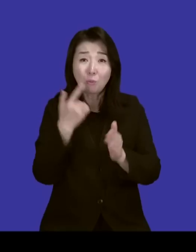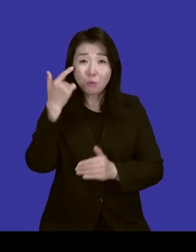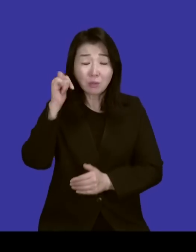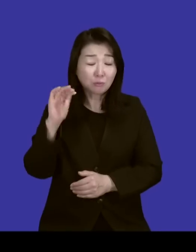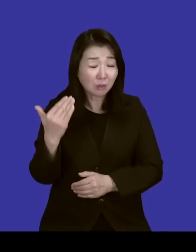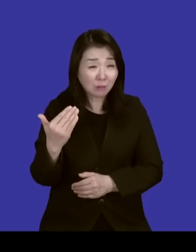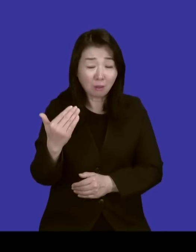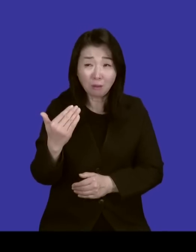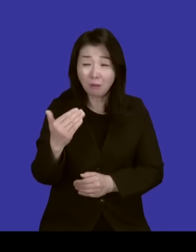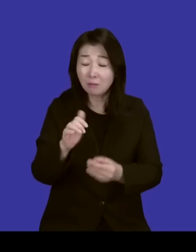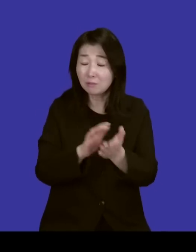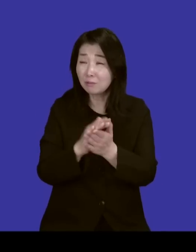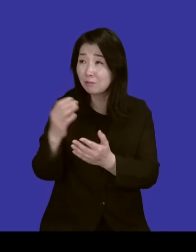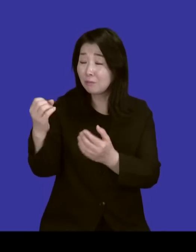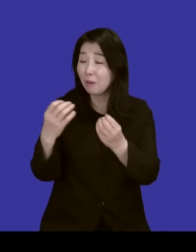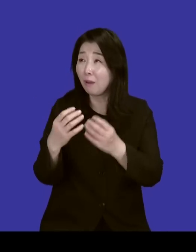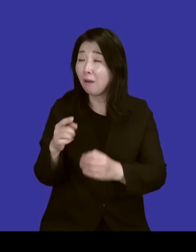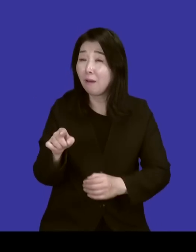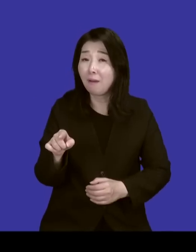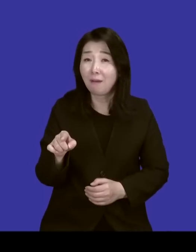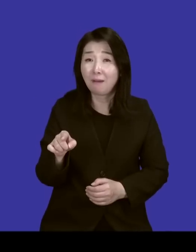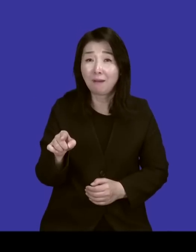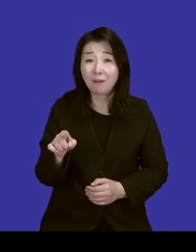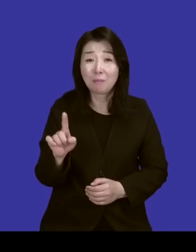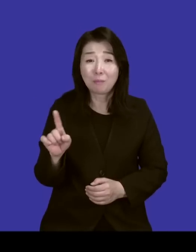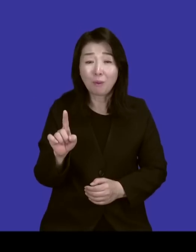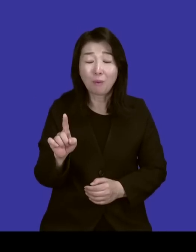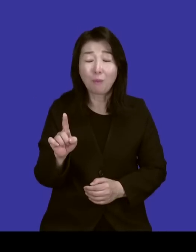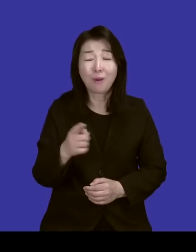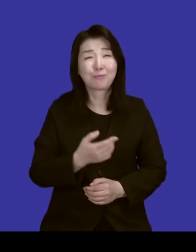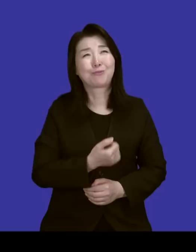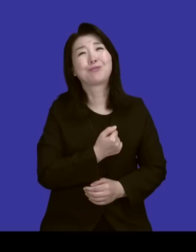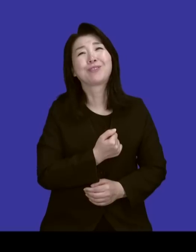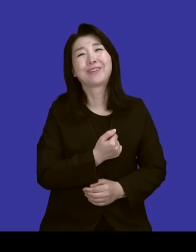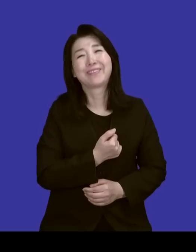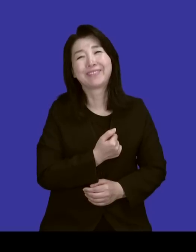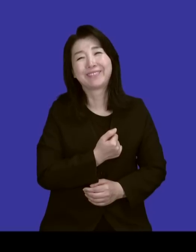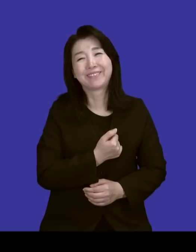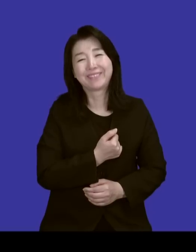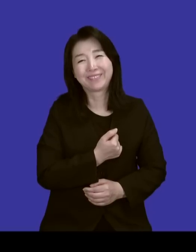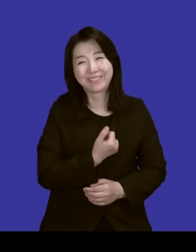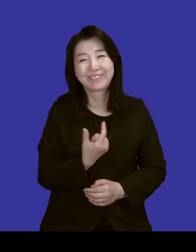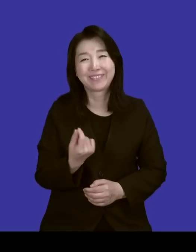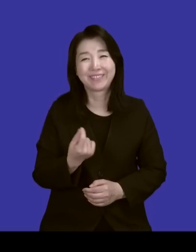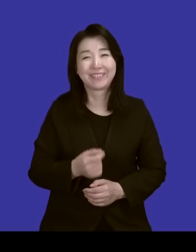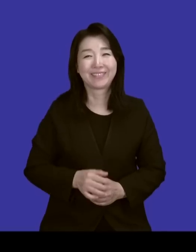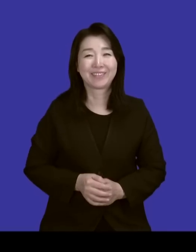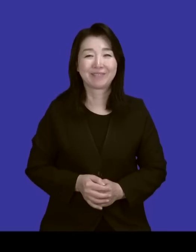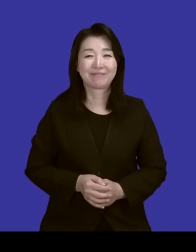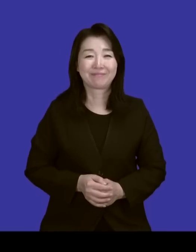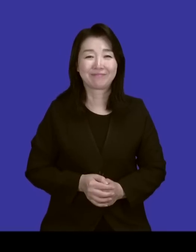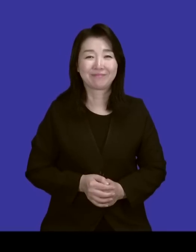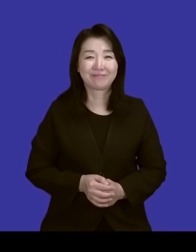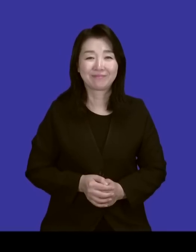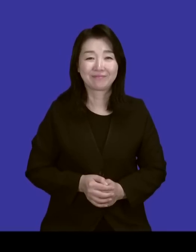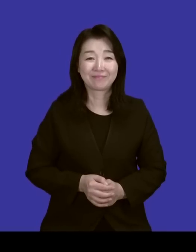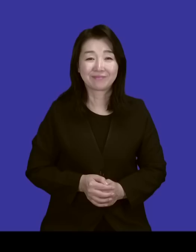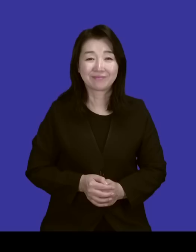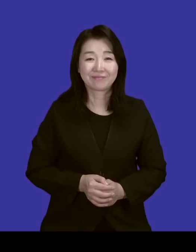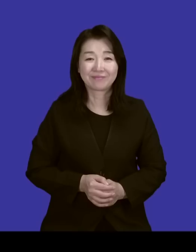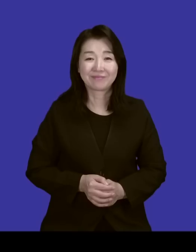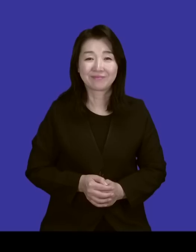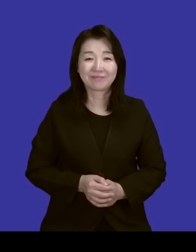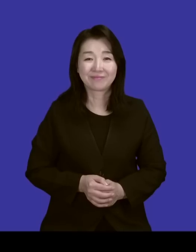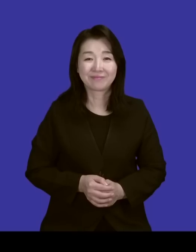그게 알만한 친구들에게는 굉장히 샤킹한 그런 뉴스였던 것 같아요. 그래서 아주 흥미로운 것은